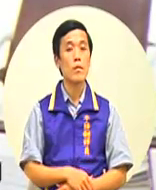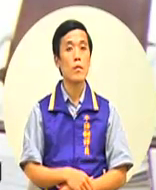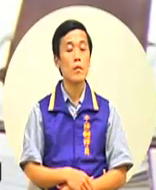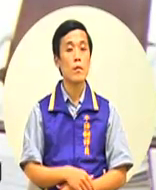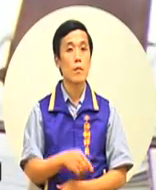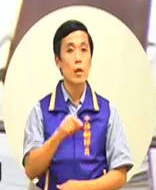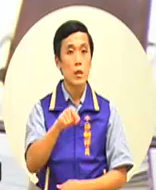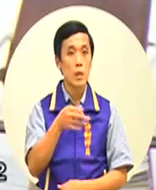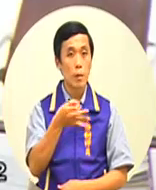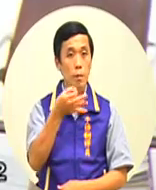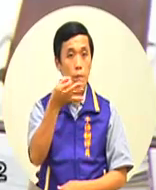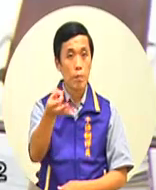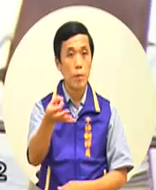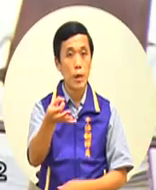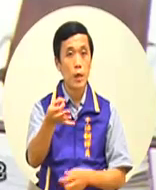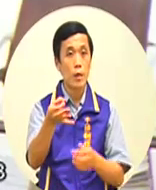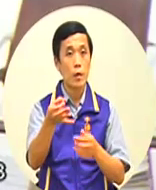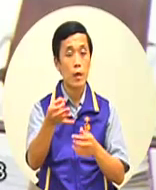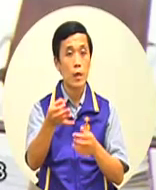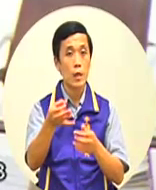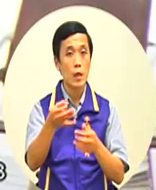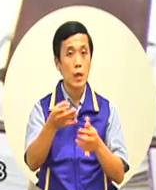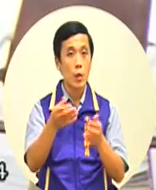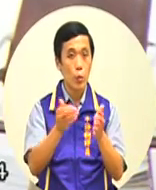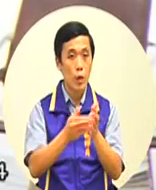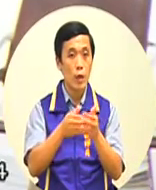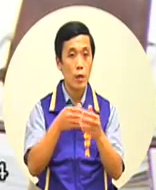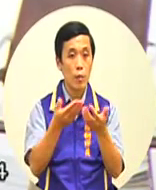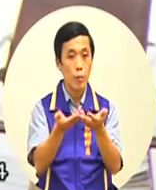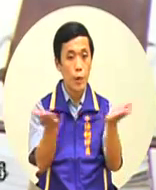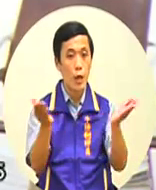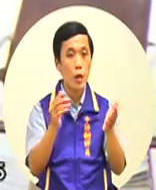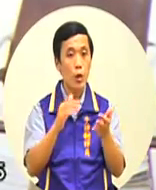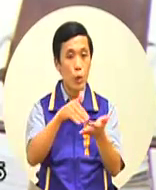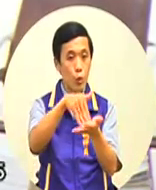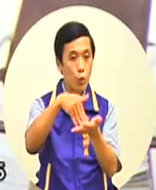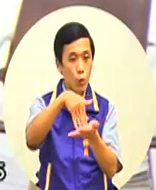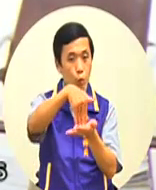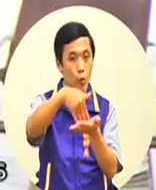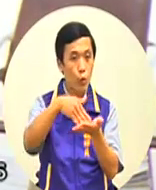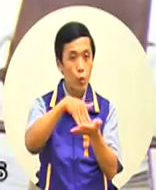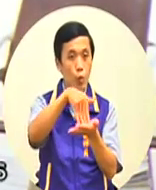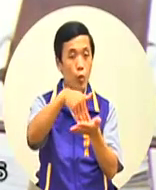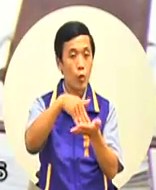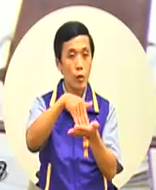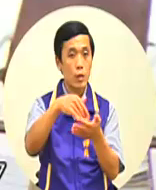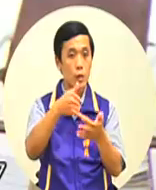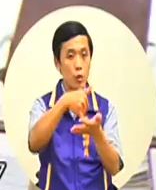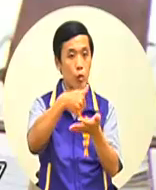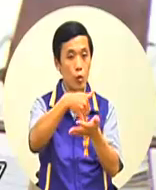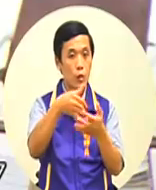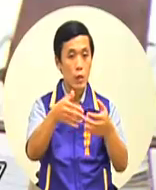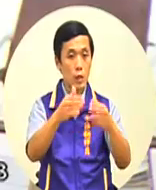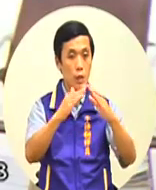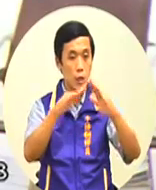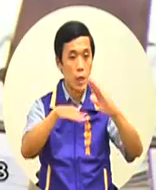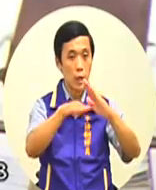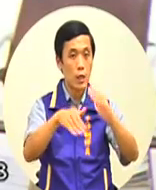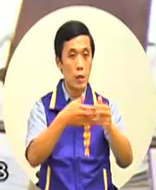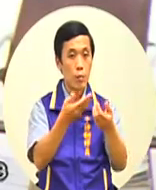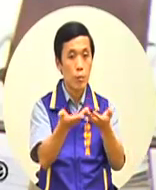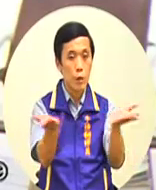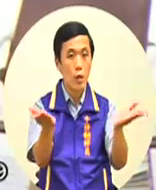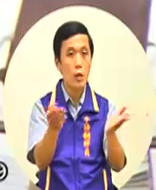啊，伊嘛会送去吼，比较弱势的家庭哦，吼去来做使用。啊，所以嘛有兼具教育、生态、景